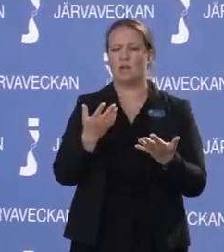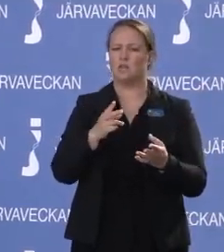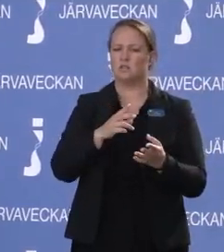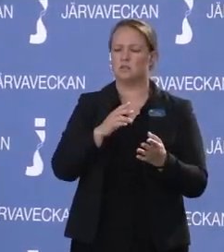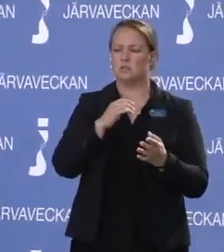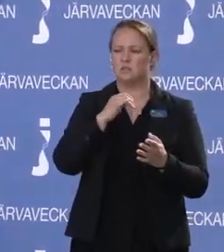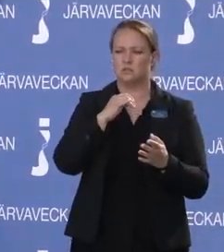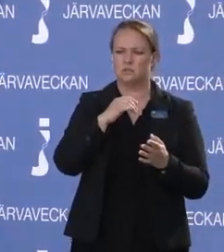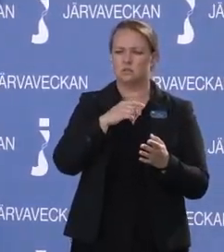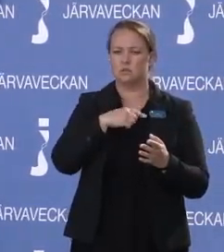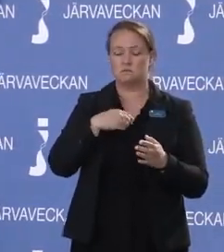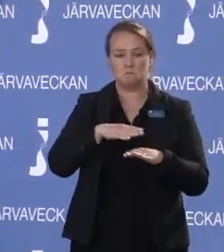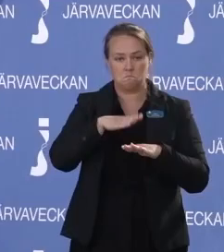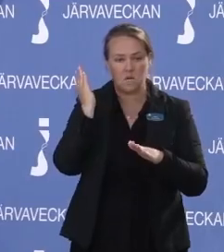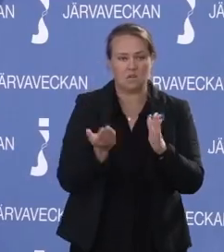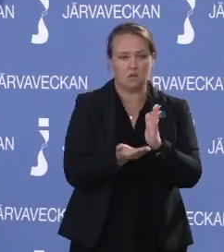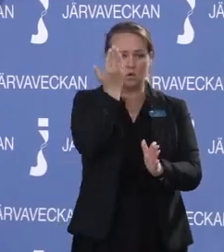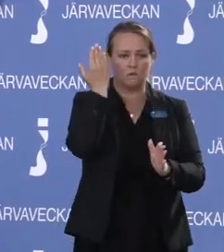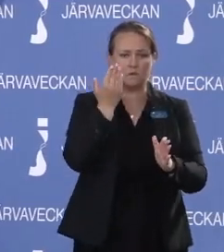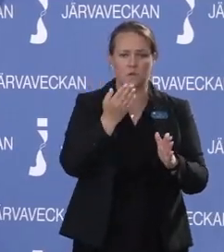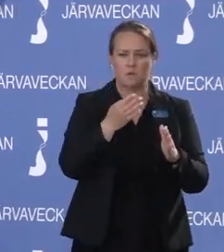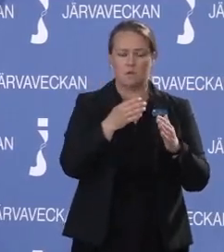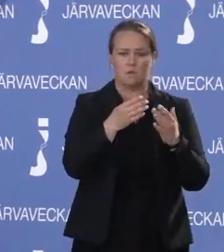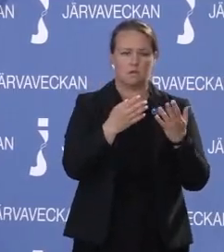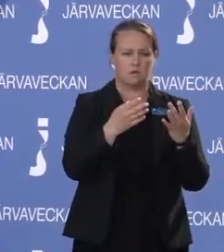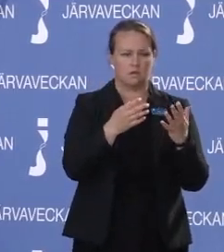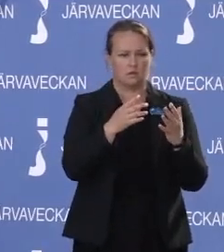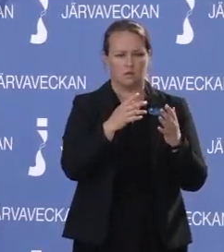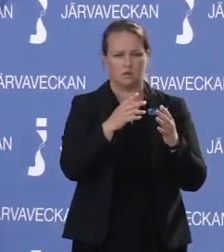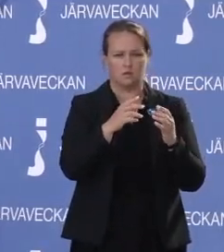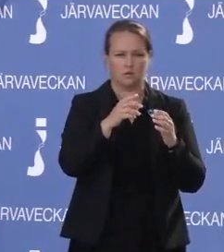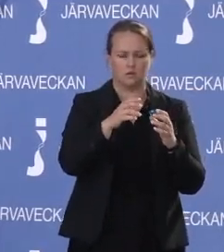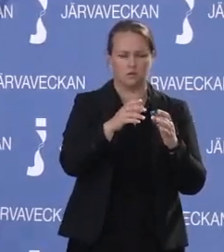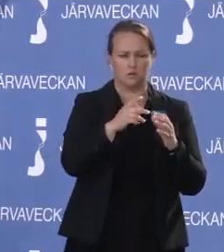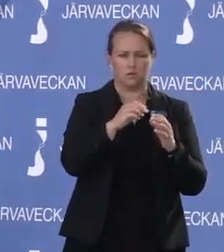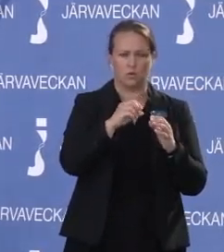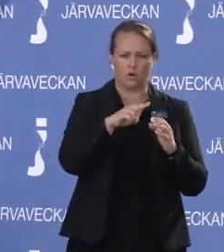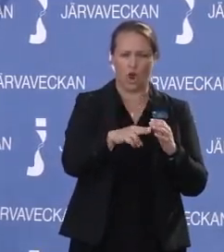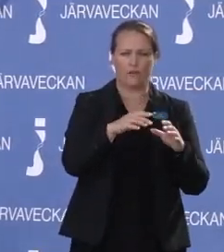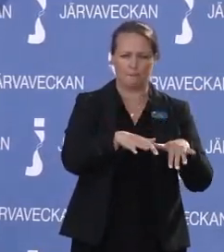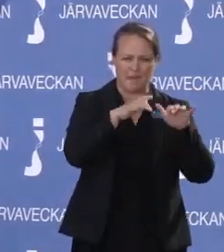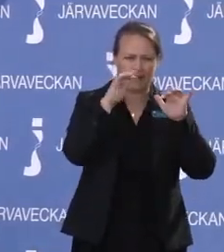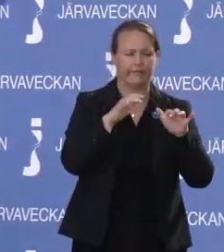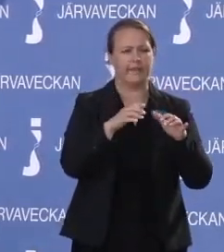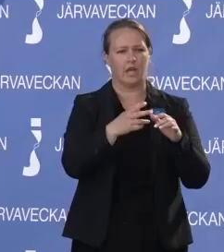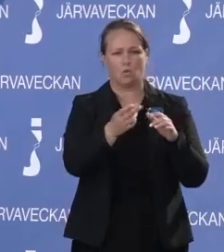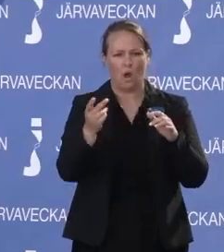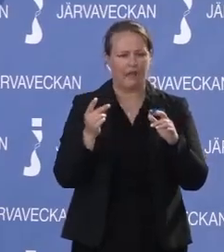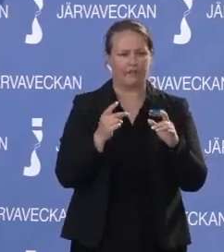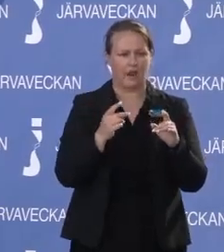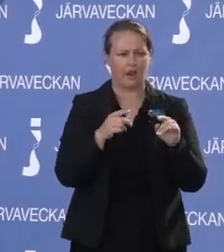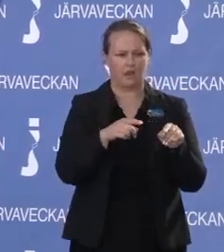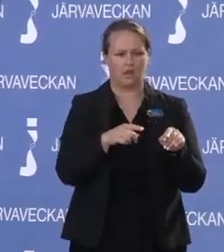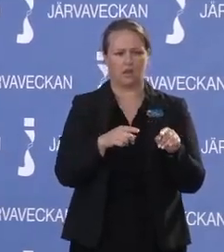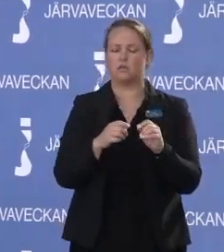som koranbränningarna, påskupploppen, på ett obalanserat sätt. Och boende i utsatta områden gör det i större